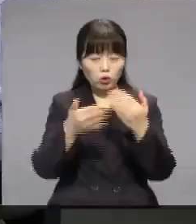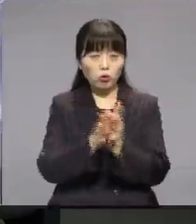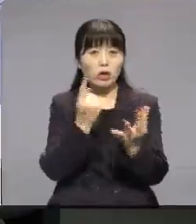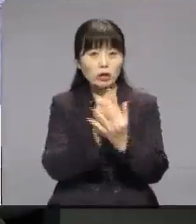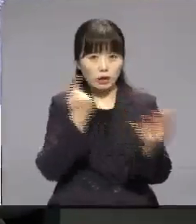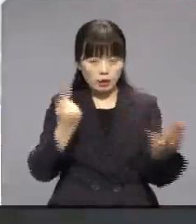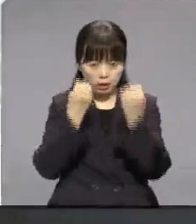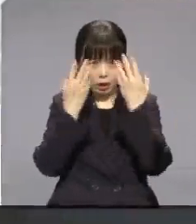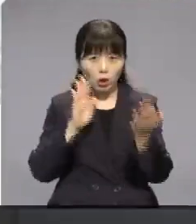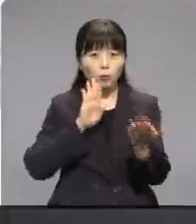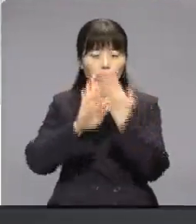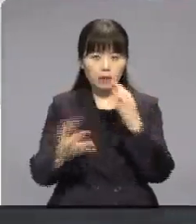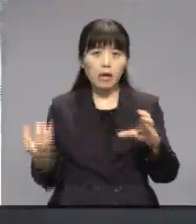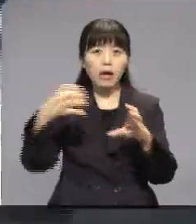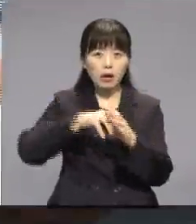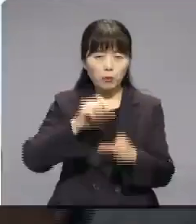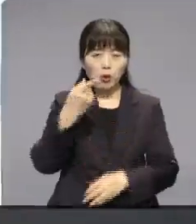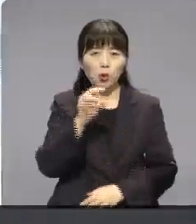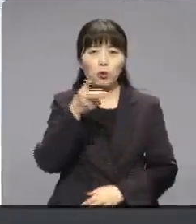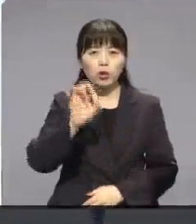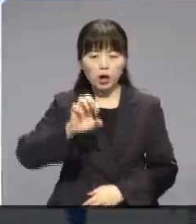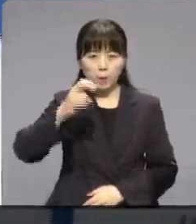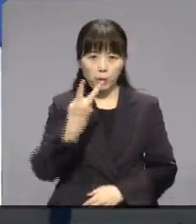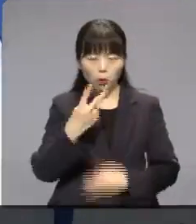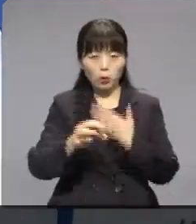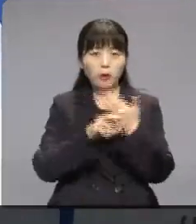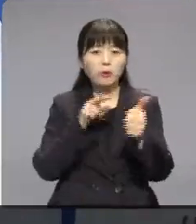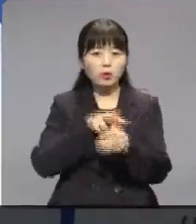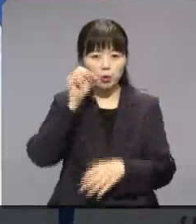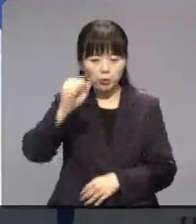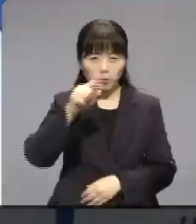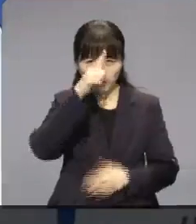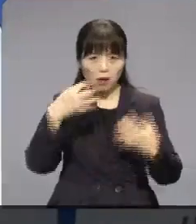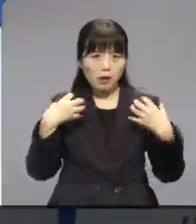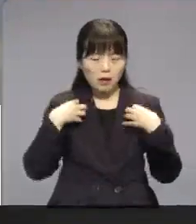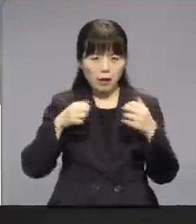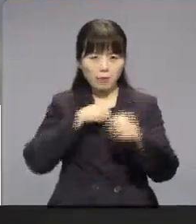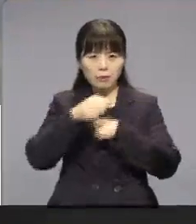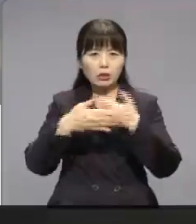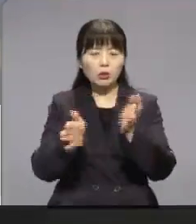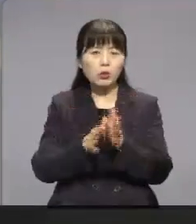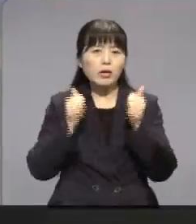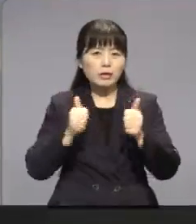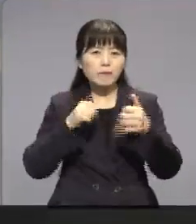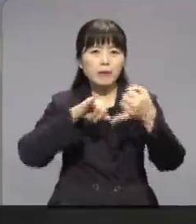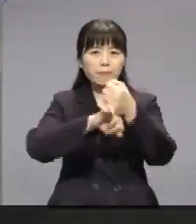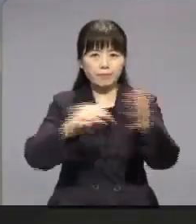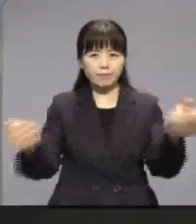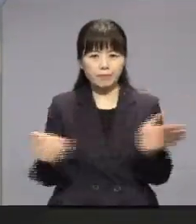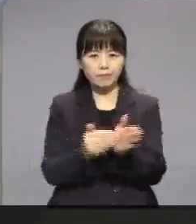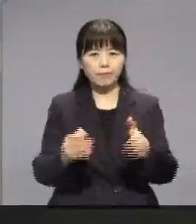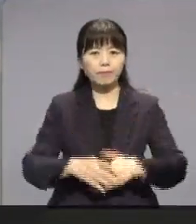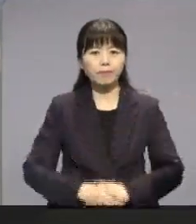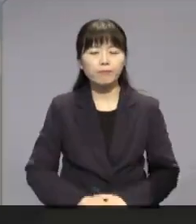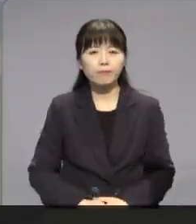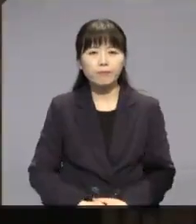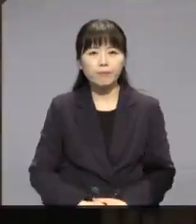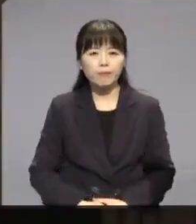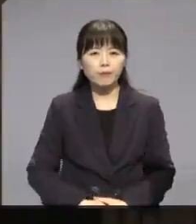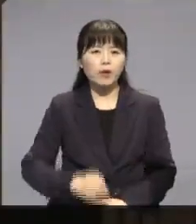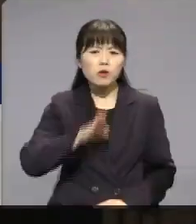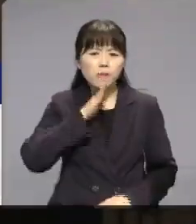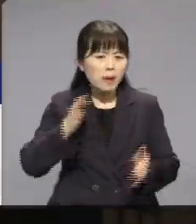탈당해 새로운 미래에 합류한 홍영표 예비후보는 정권과 민주당 심판을 약속했습니다.